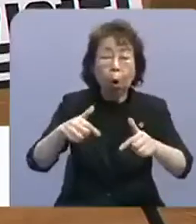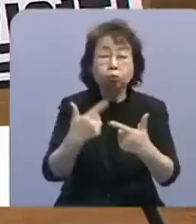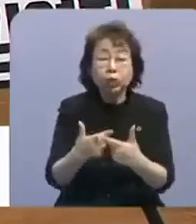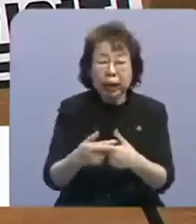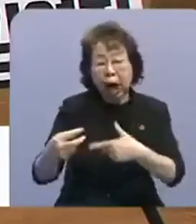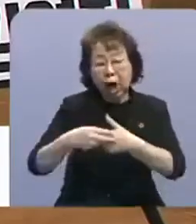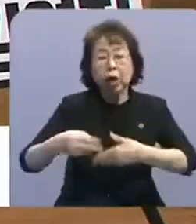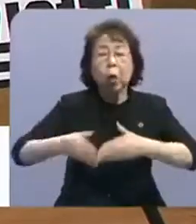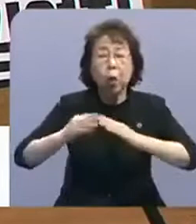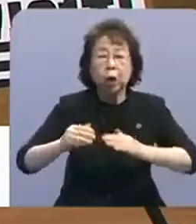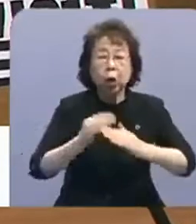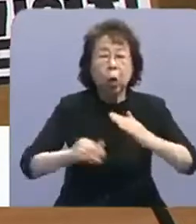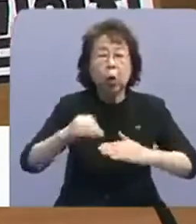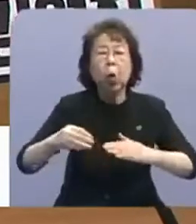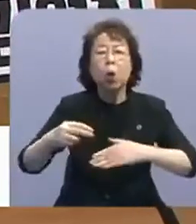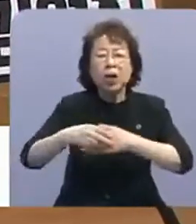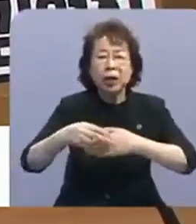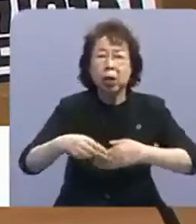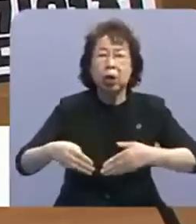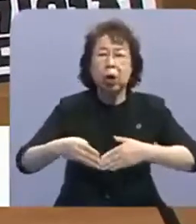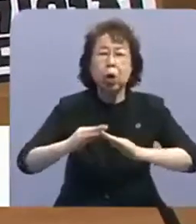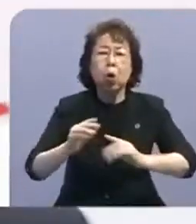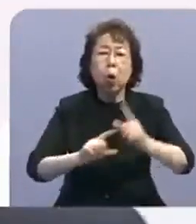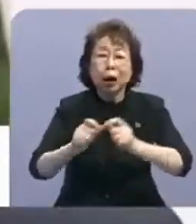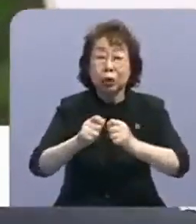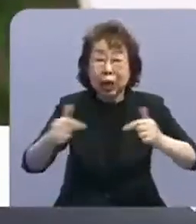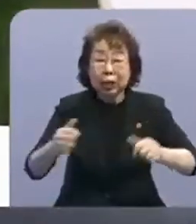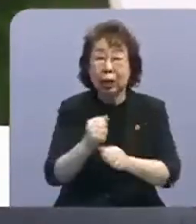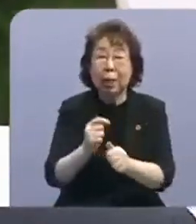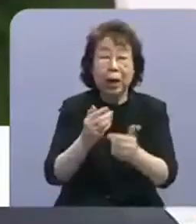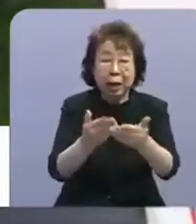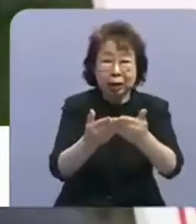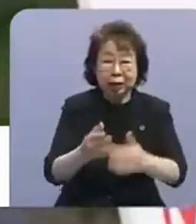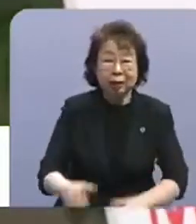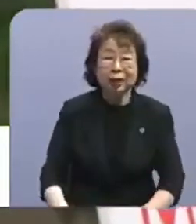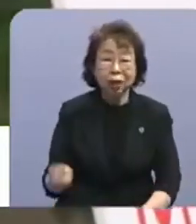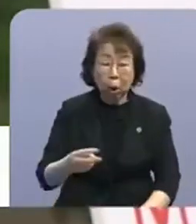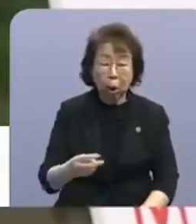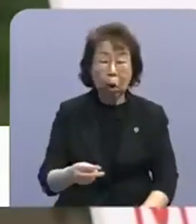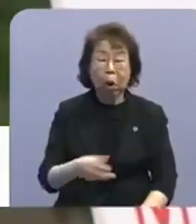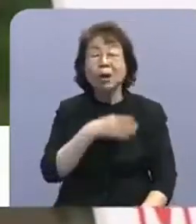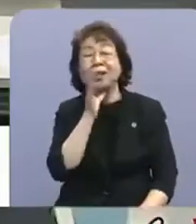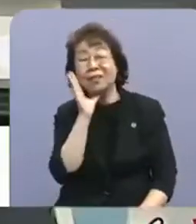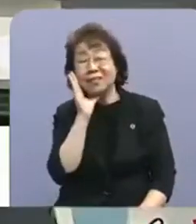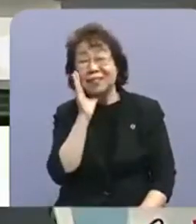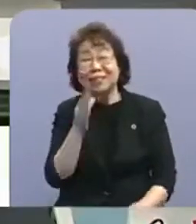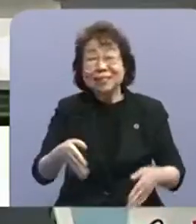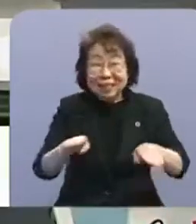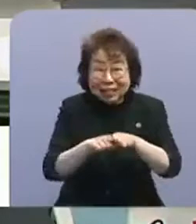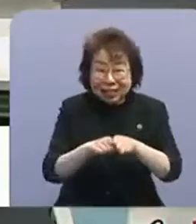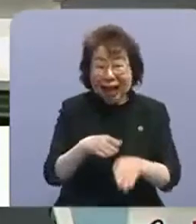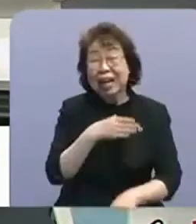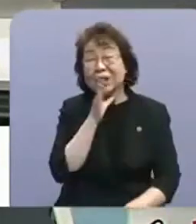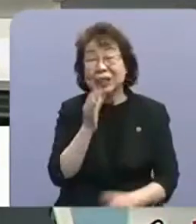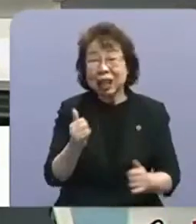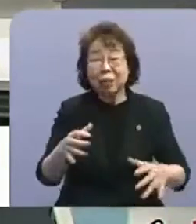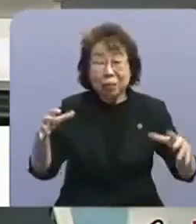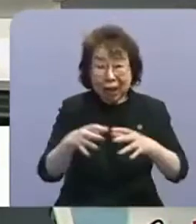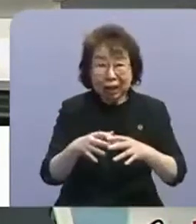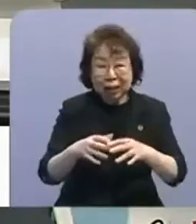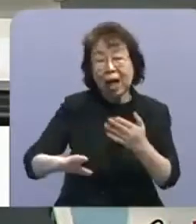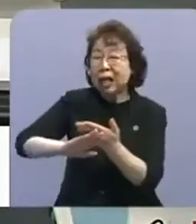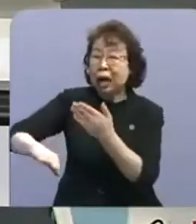등으로 공공의료를 확충하겠다고 공약했습니다. 또 공공실버 아파트와 실버 원룸으로 다른